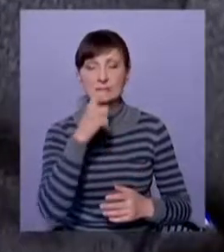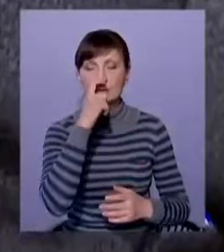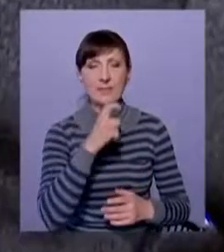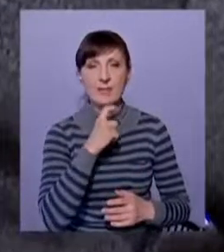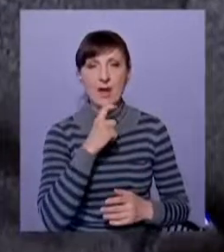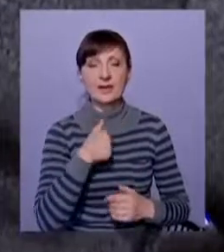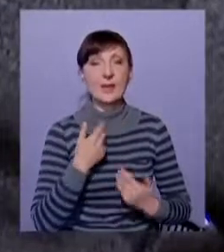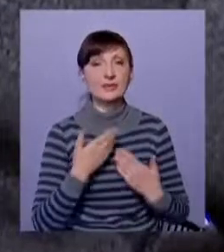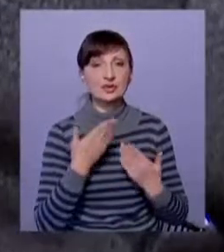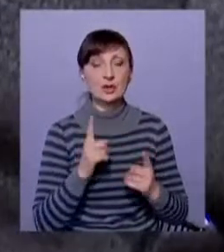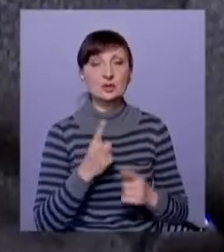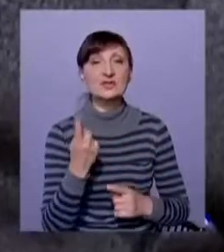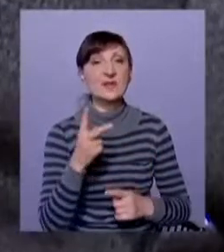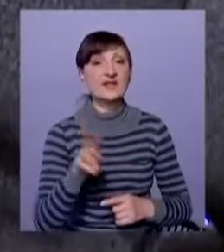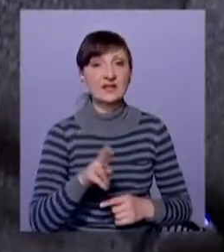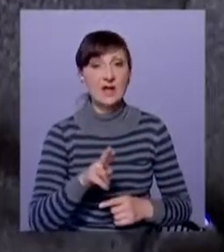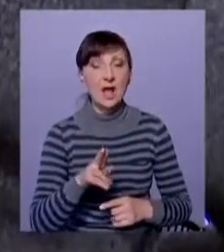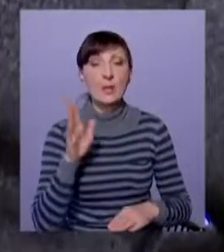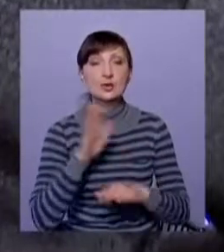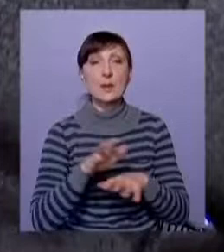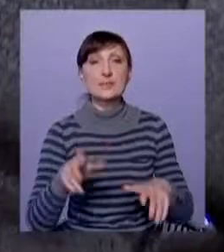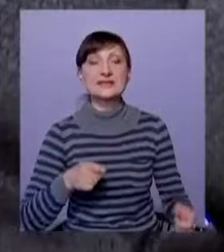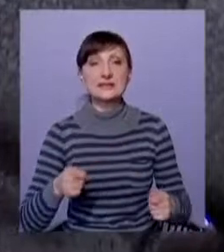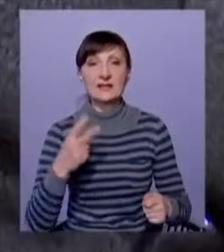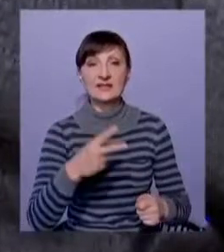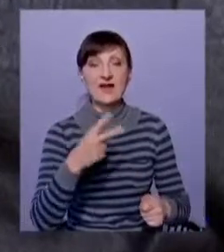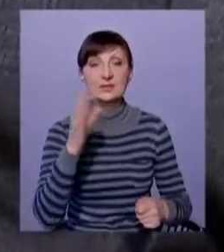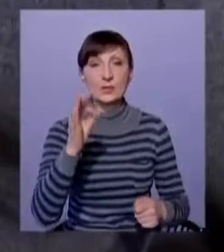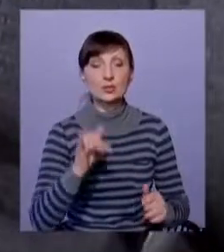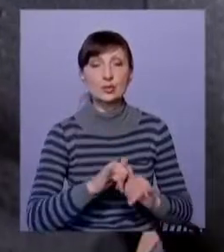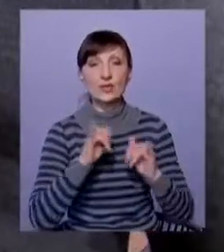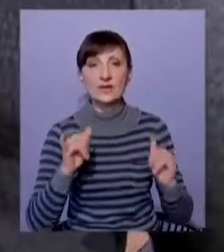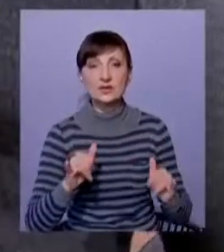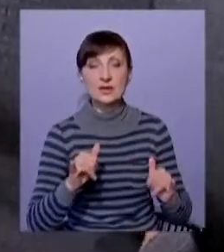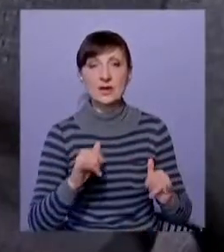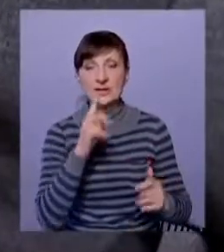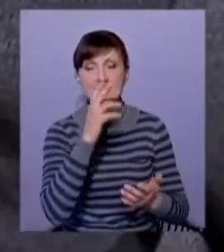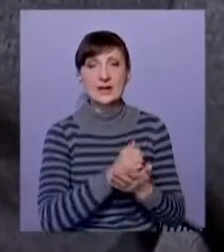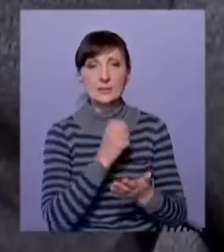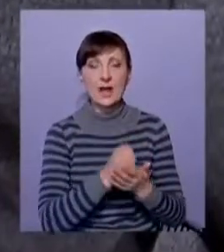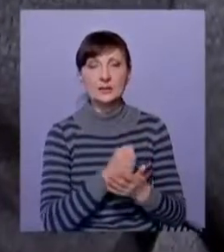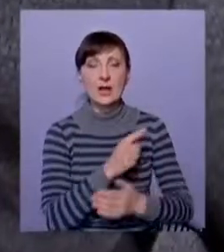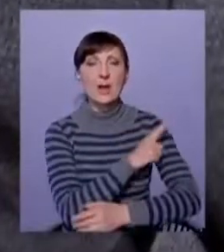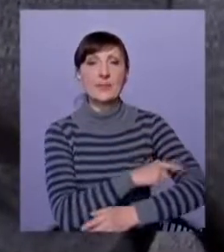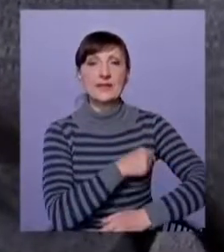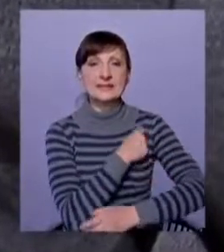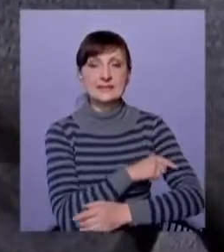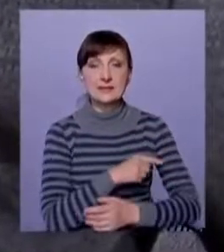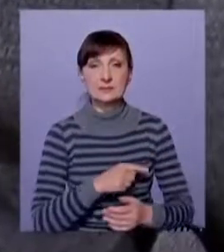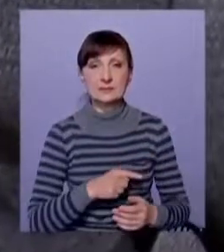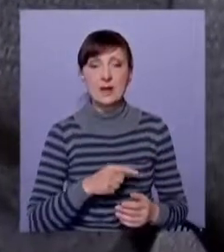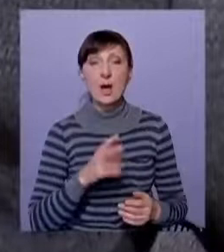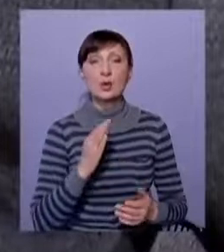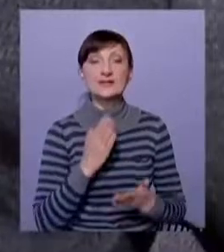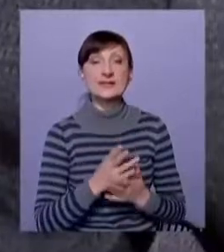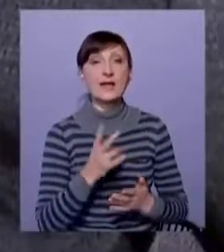я вычитал, что с 1 января по поручению президента на 20% будет поэтапно повышена зарплата участковым медработникам. Но здесь есть